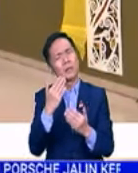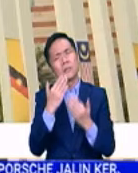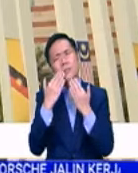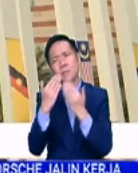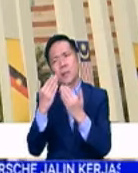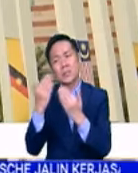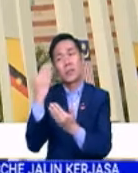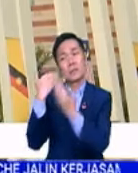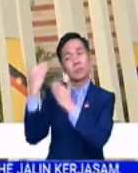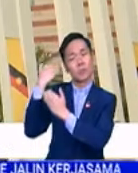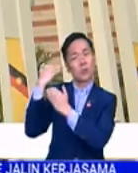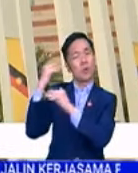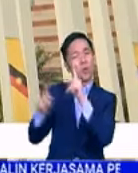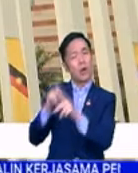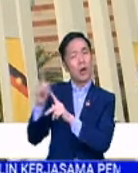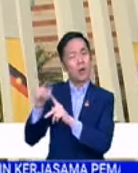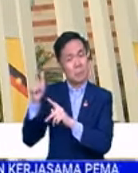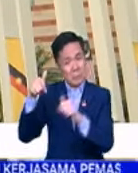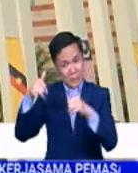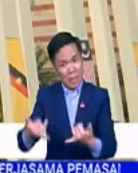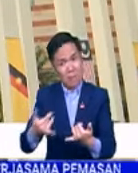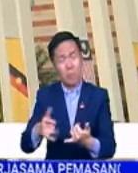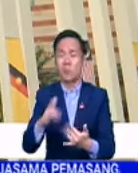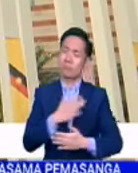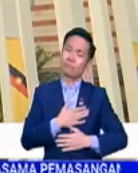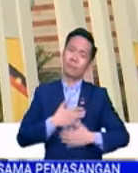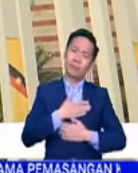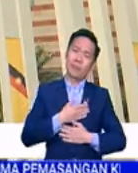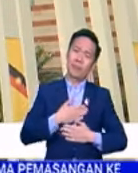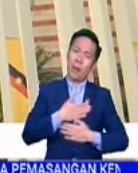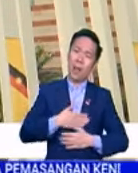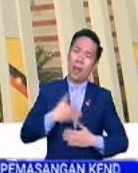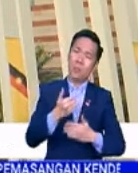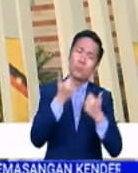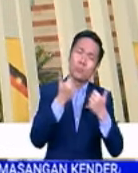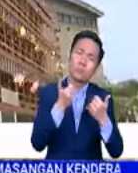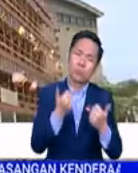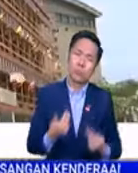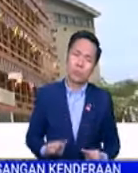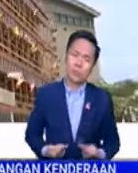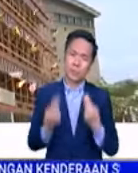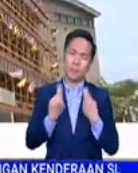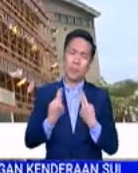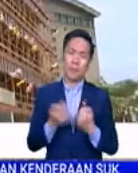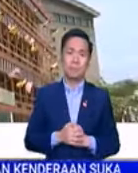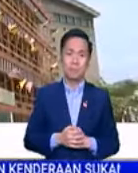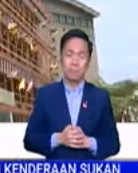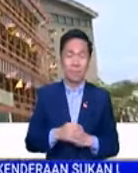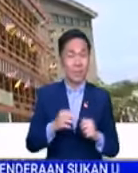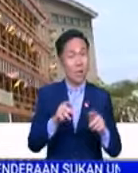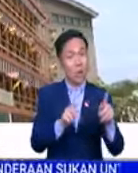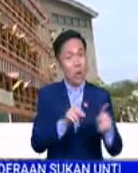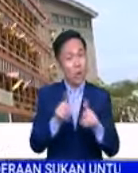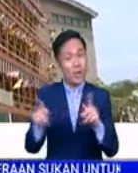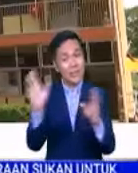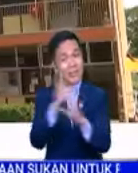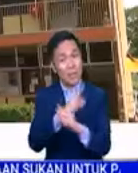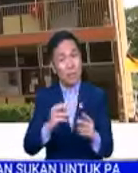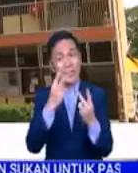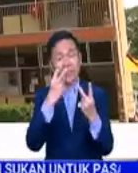berjasa kepada negara bagi memastikan mereka dapat menikmati kehidupan yang baik. Sementara itu, rata-rata penduduk negeri ini